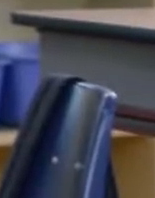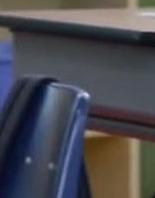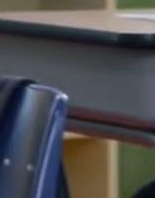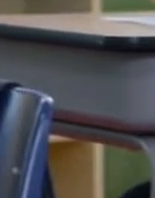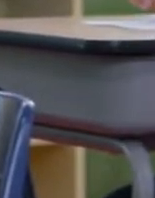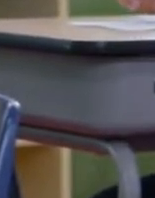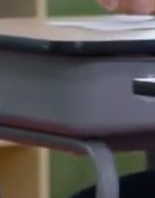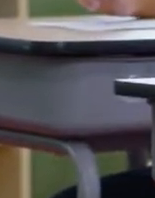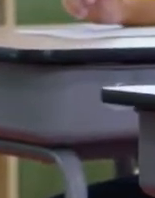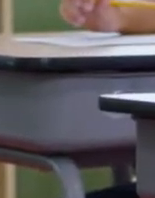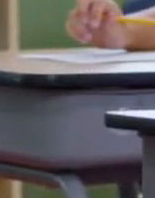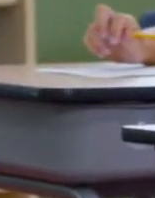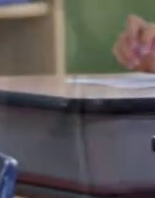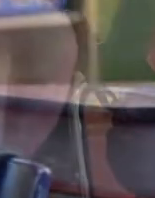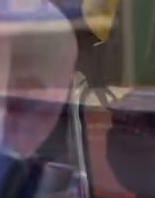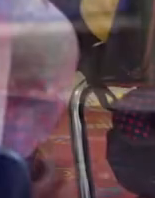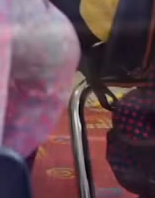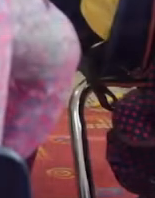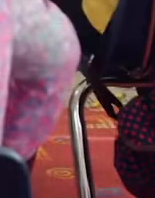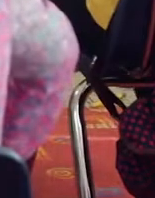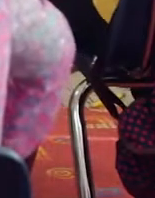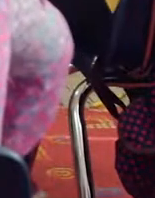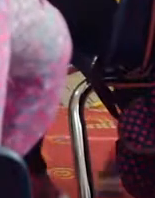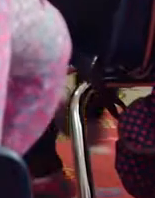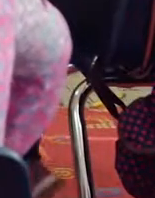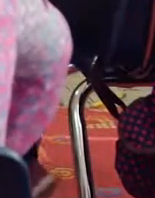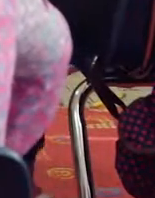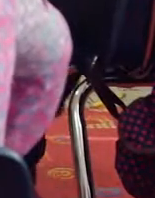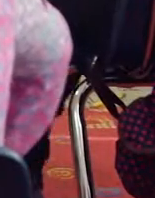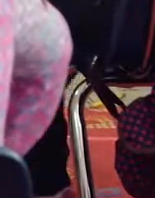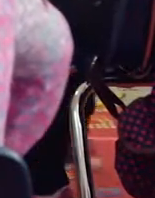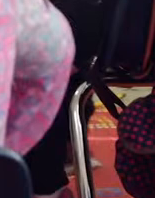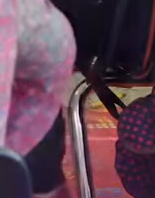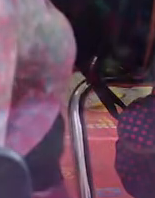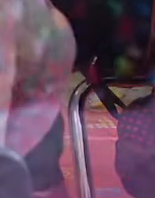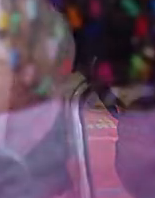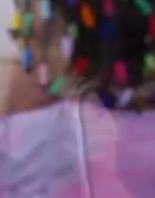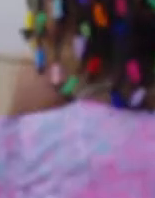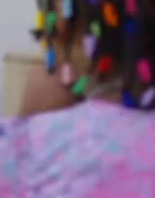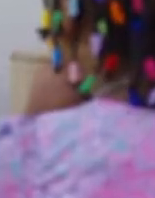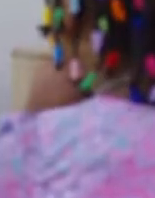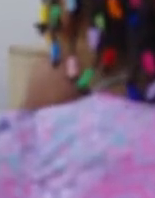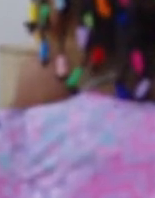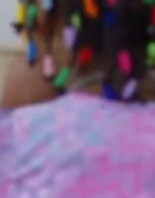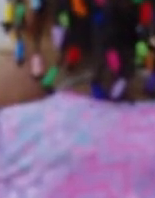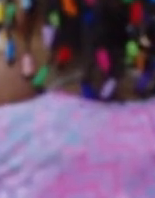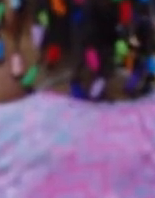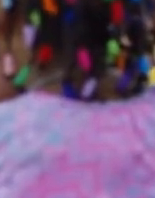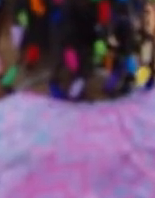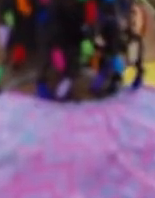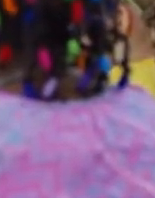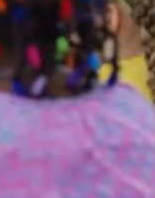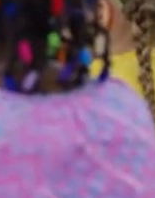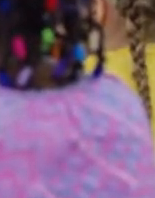la la la la la la la la la la la la la la la la la la